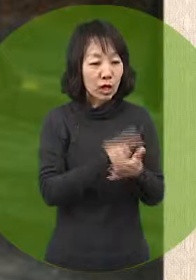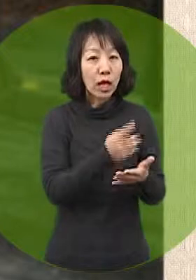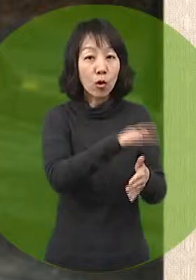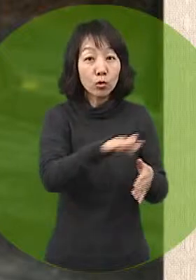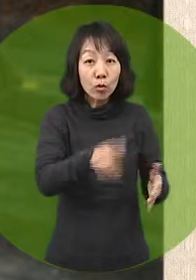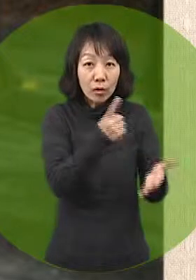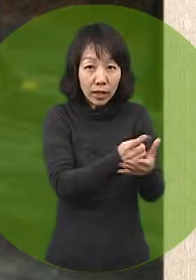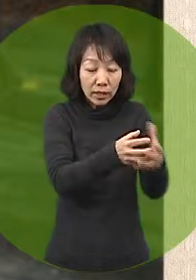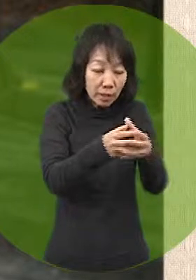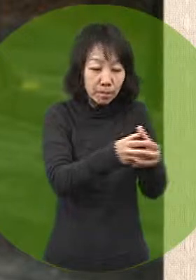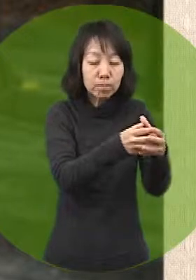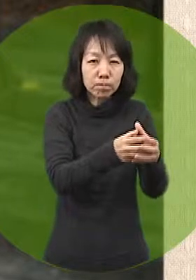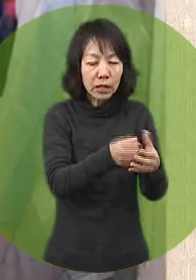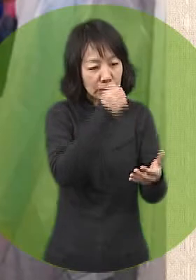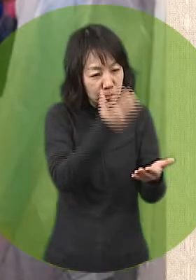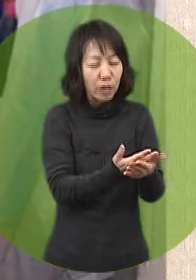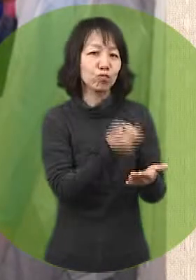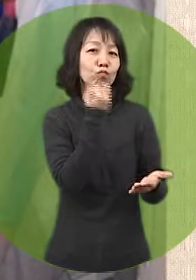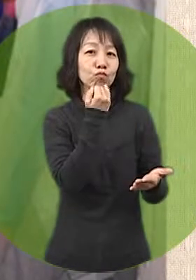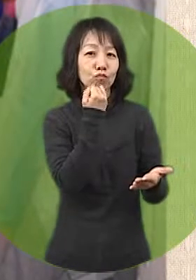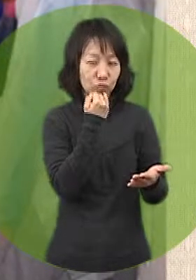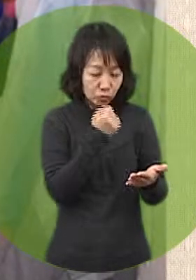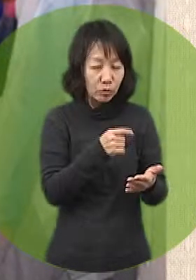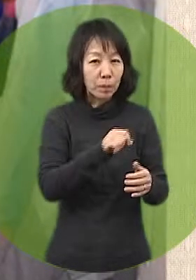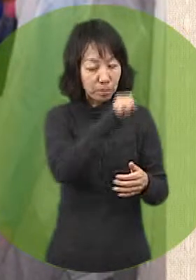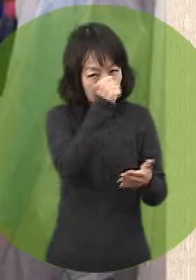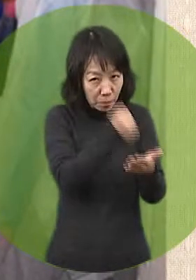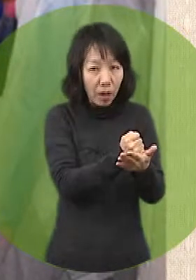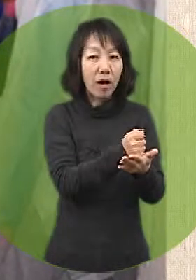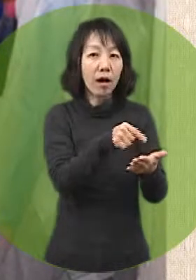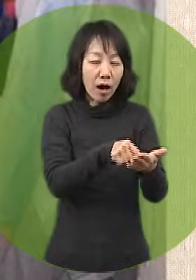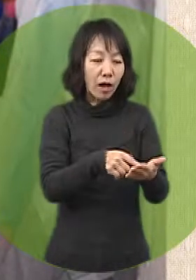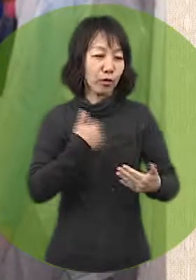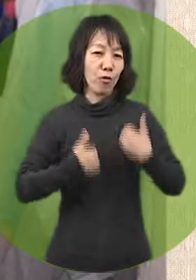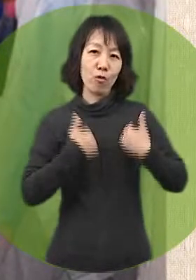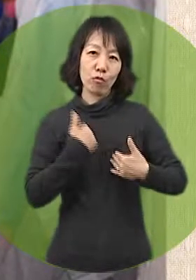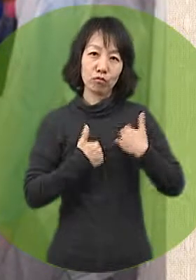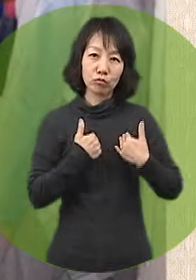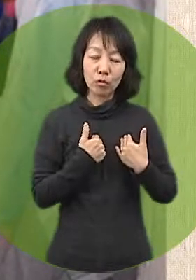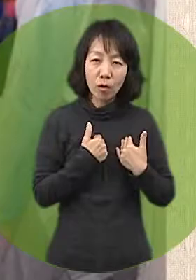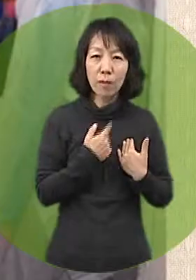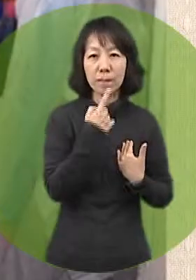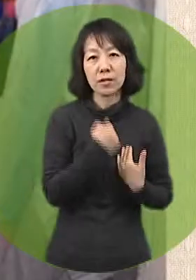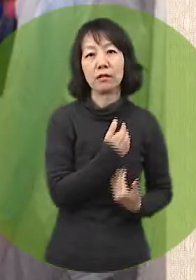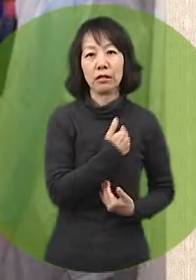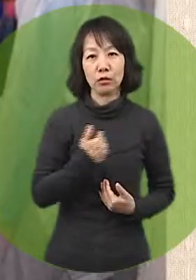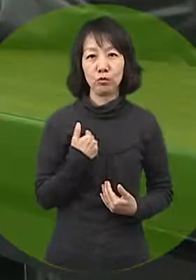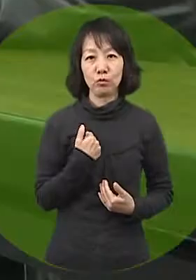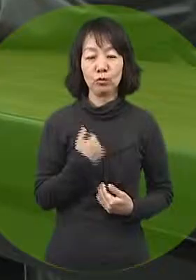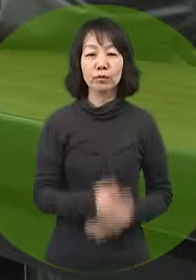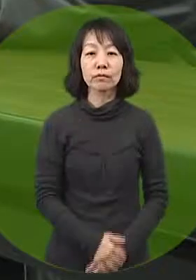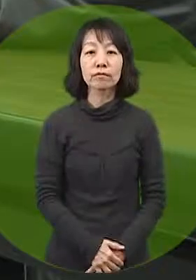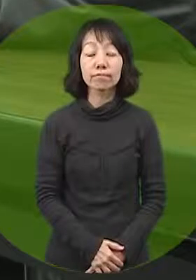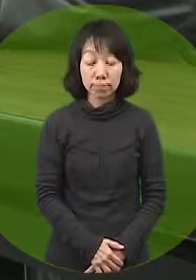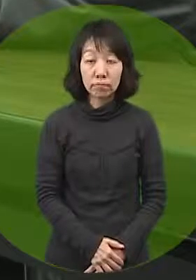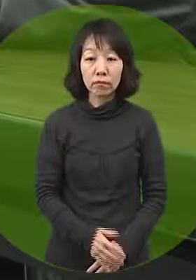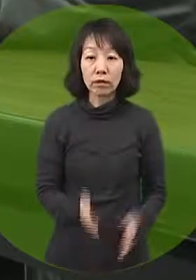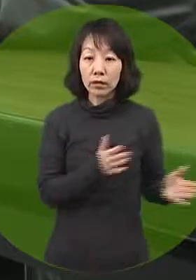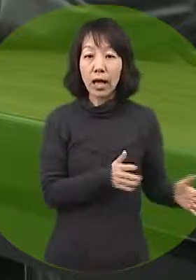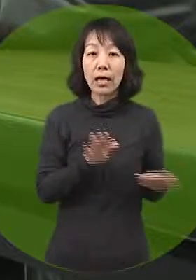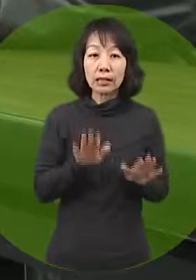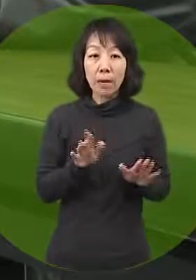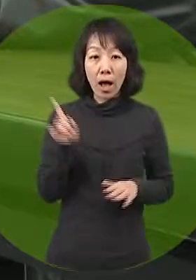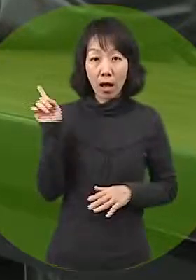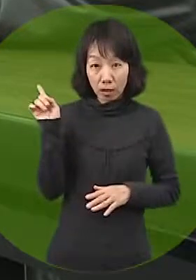り組ませ、やり抜くことで達成感や成功する喜びを味わうことができます。 そして今映っている